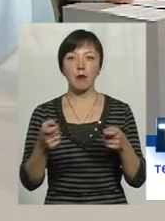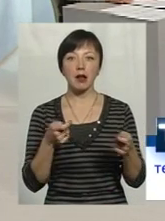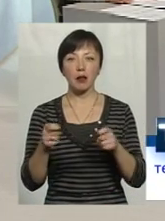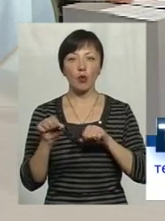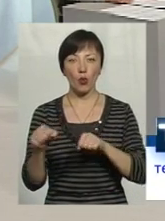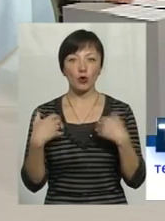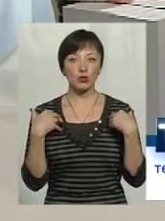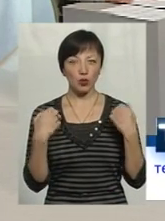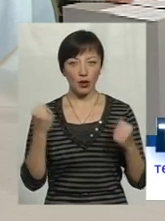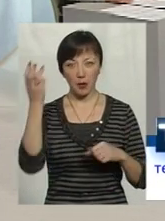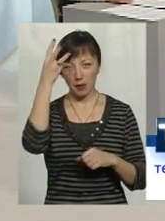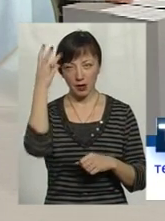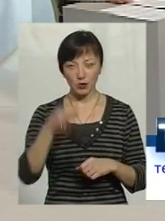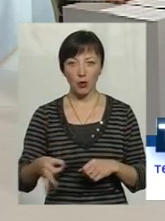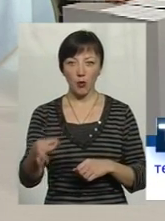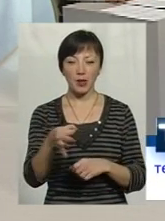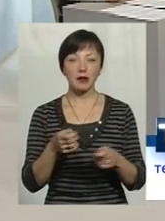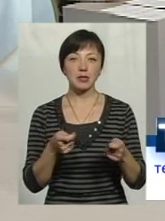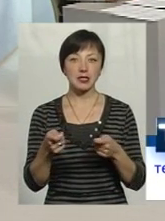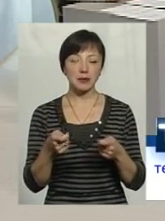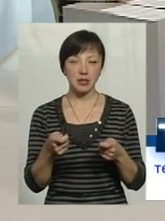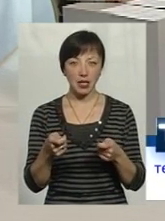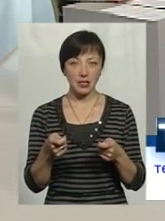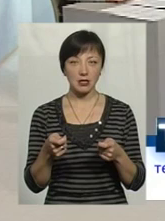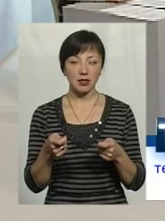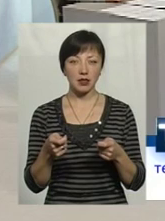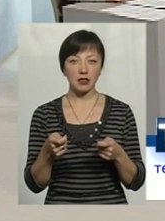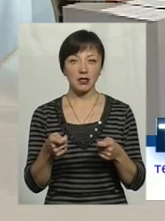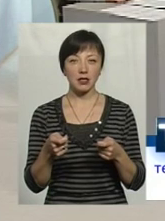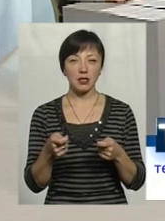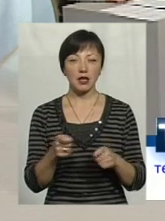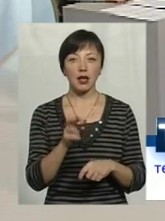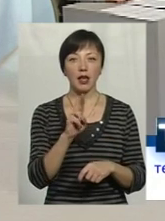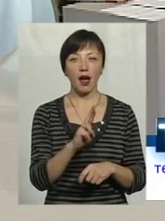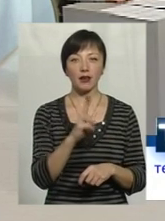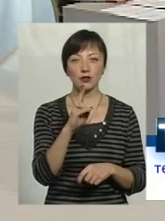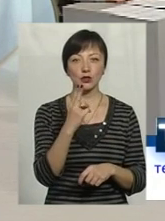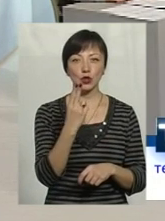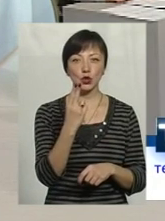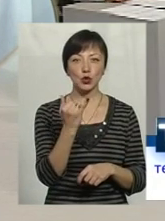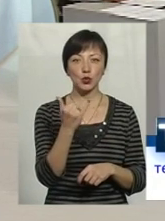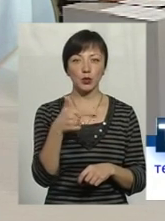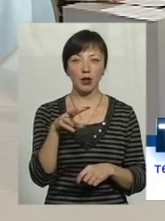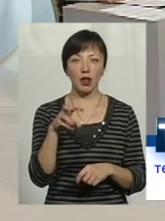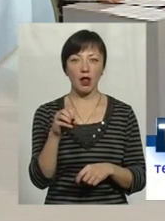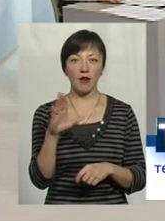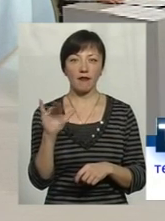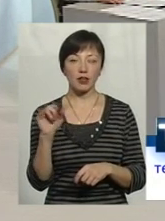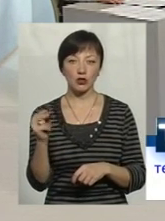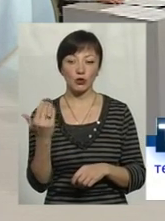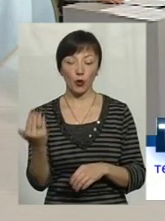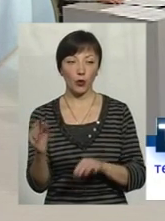здоров'я Хмельницької обладміністрації, перепрошую, це Яків Цуглевич, так? Так, з